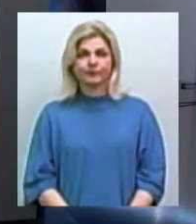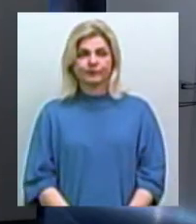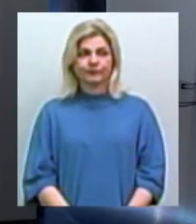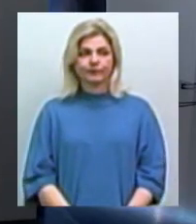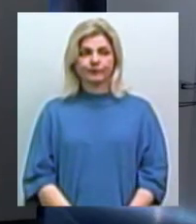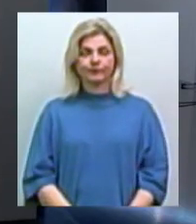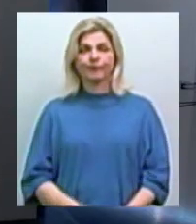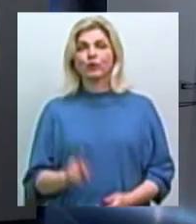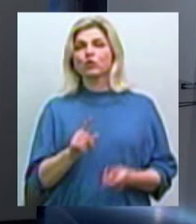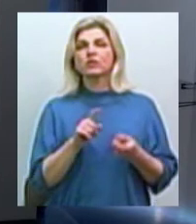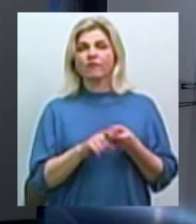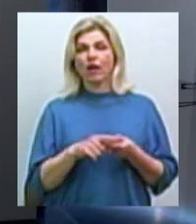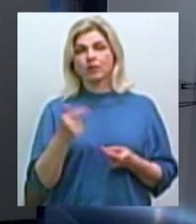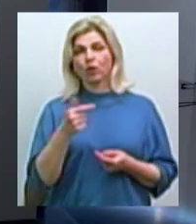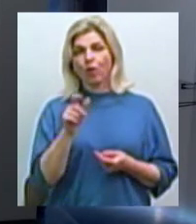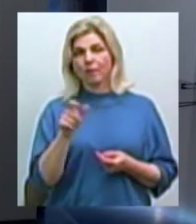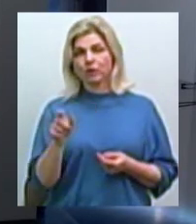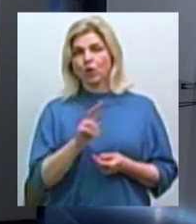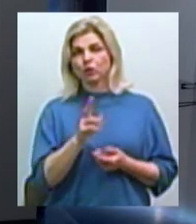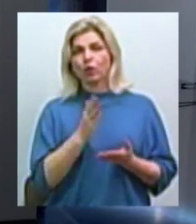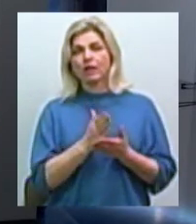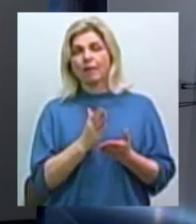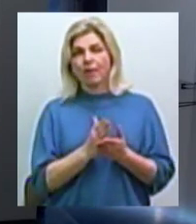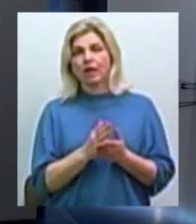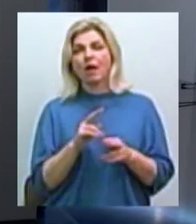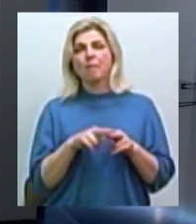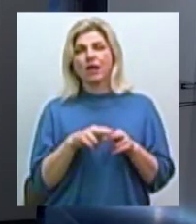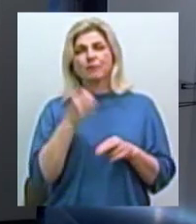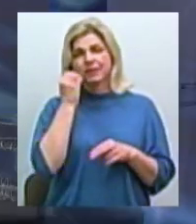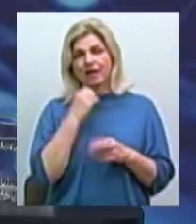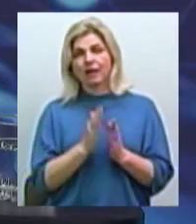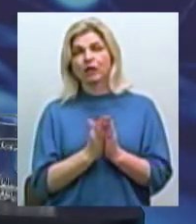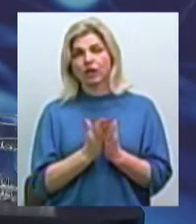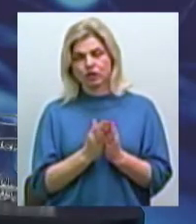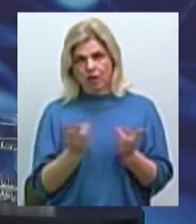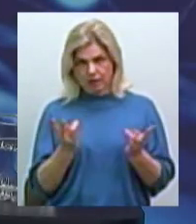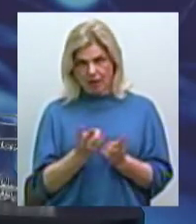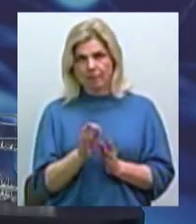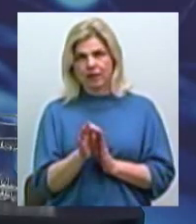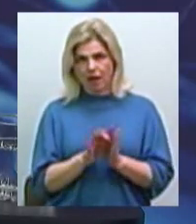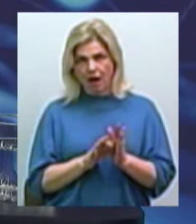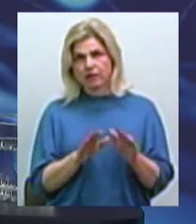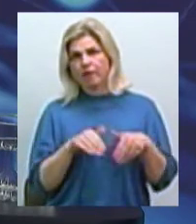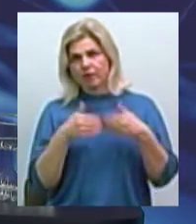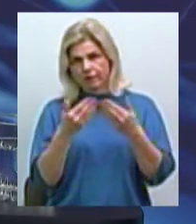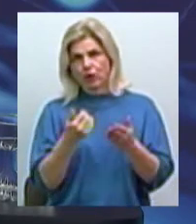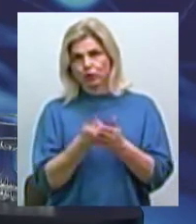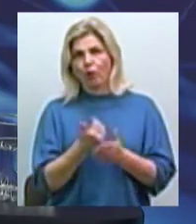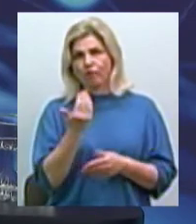стосується громадян, які мають паспорти у формі книжок, чи треба їм негайно звертатись до вас,